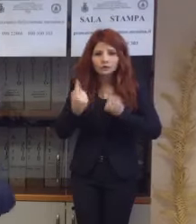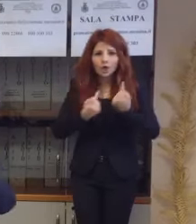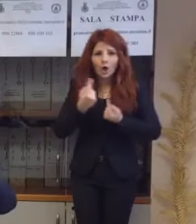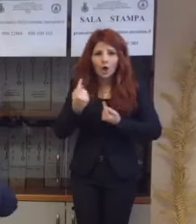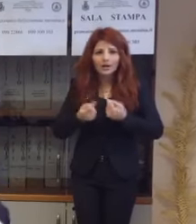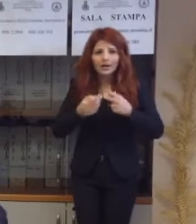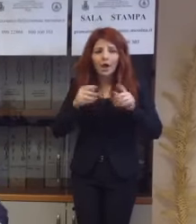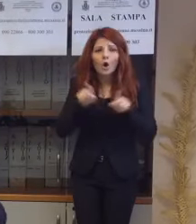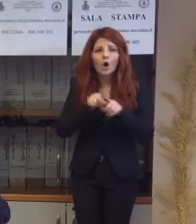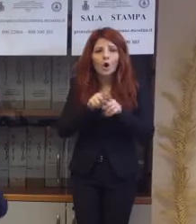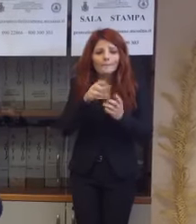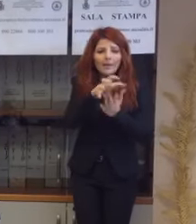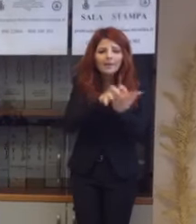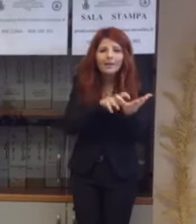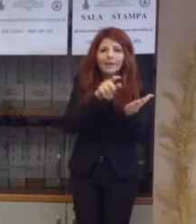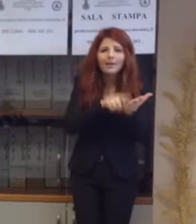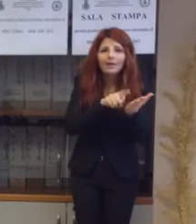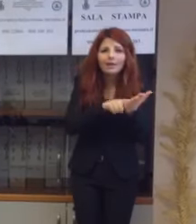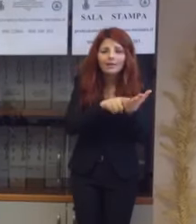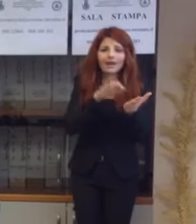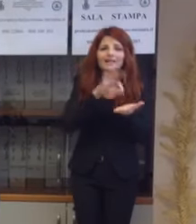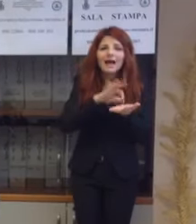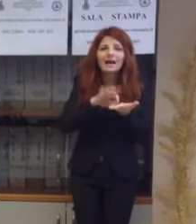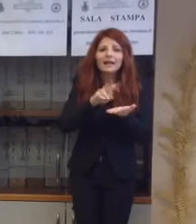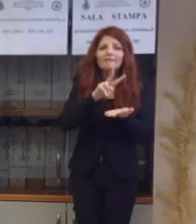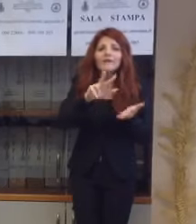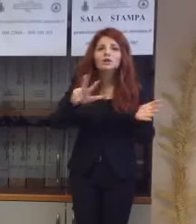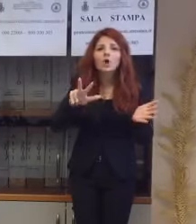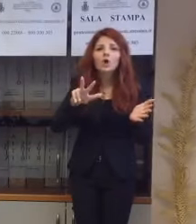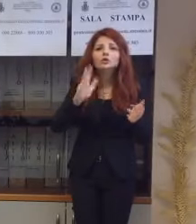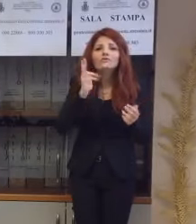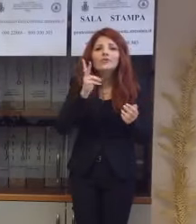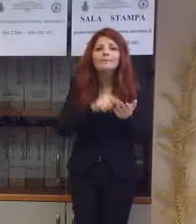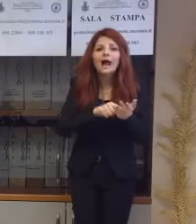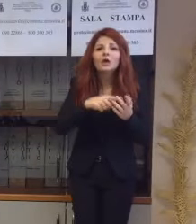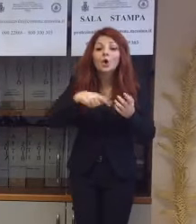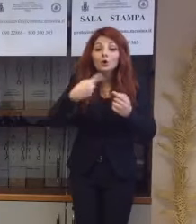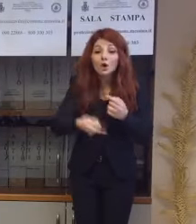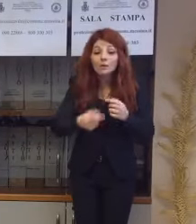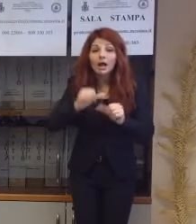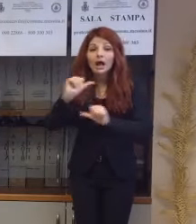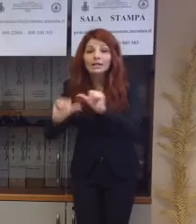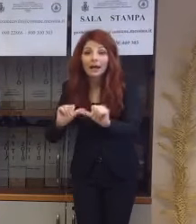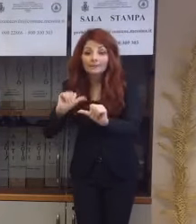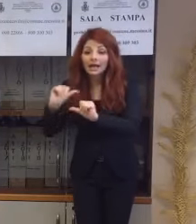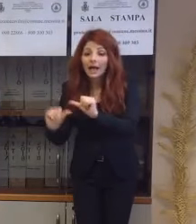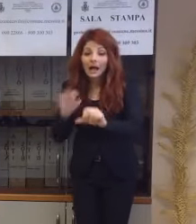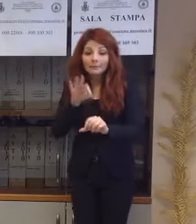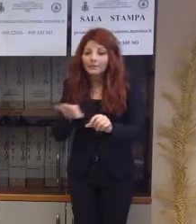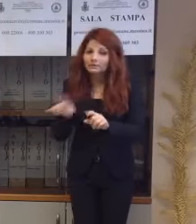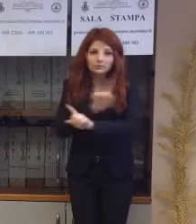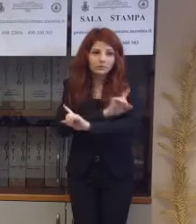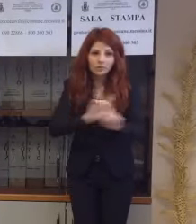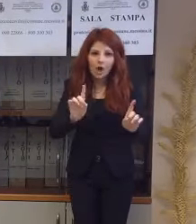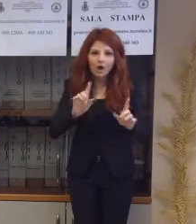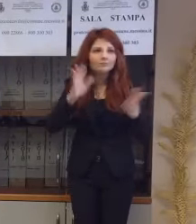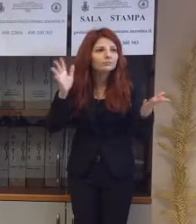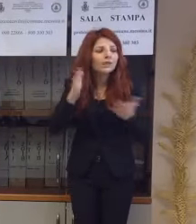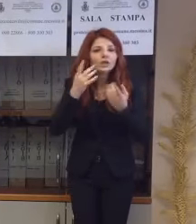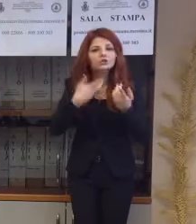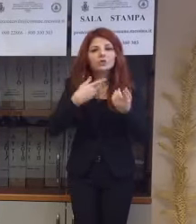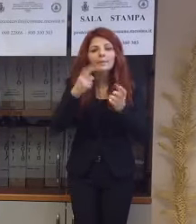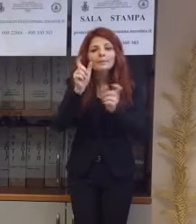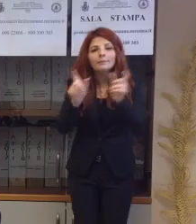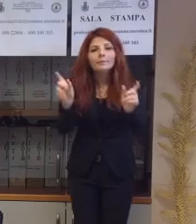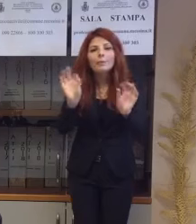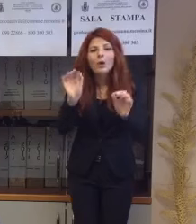al 28 di febbraio. Dopodiché, se ci sono delle situazioni eccezionali e che non riguardano un'immotivata